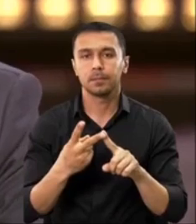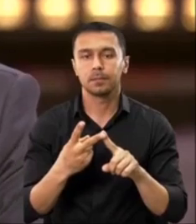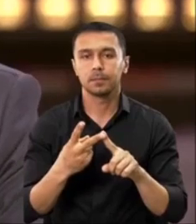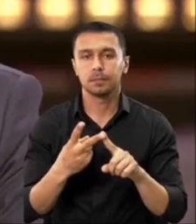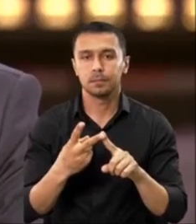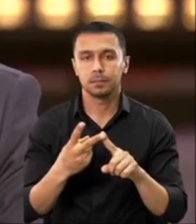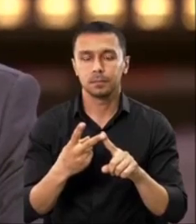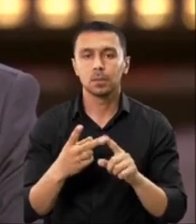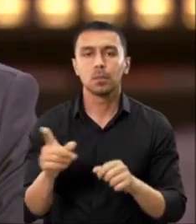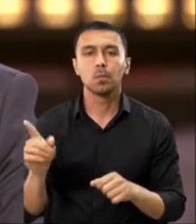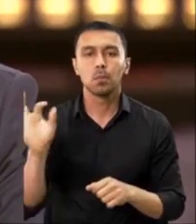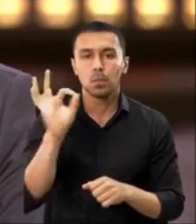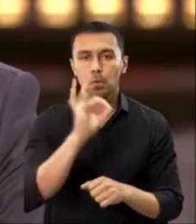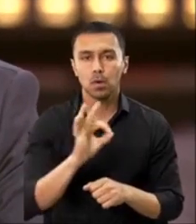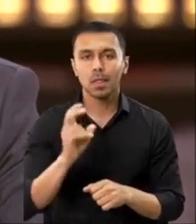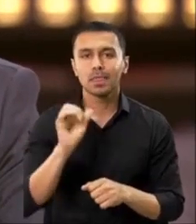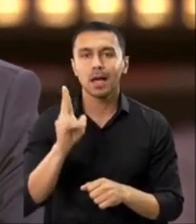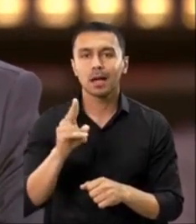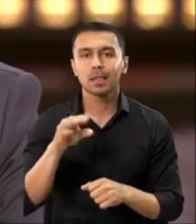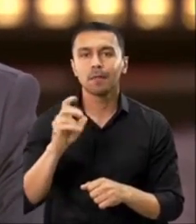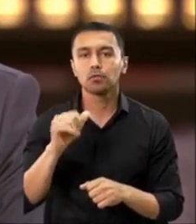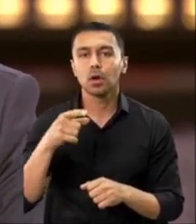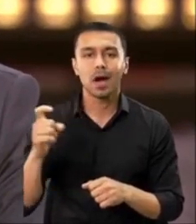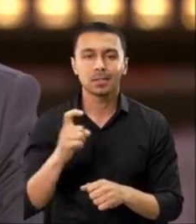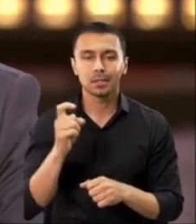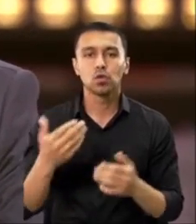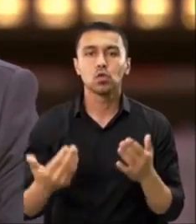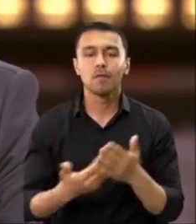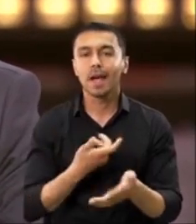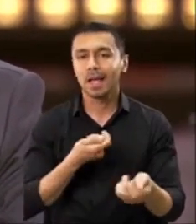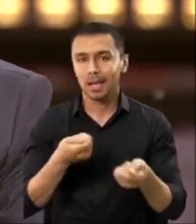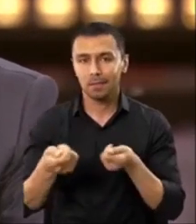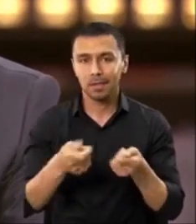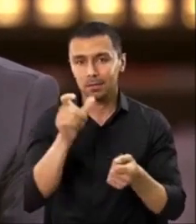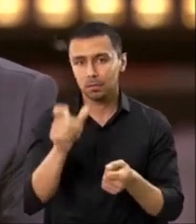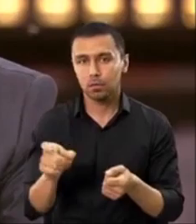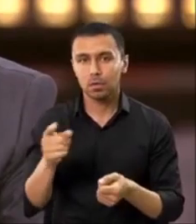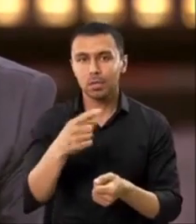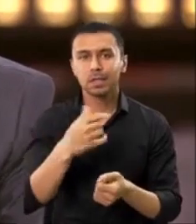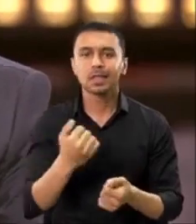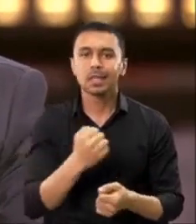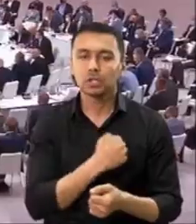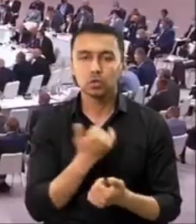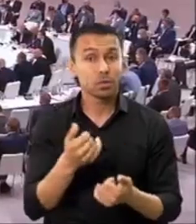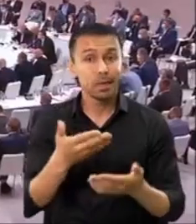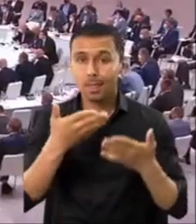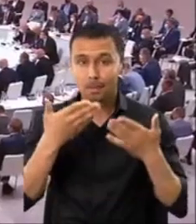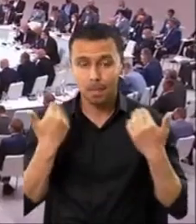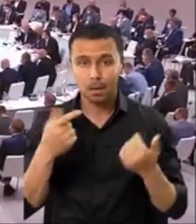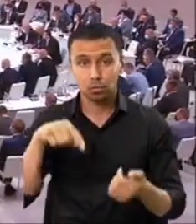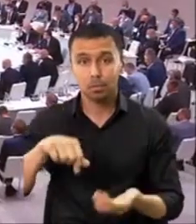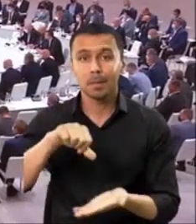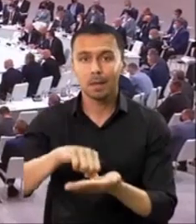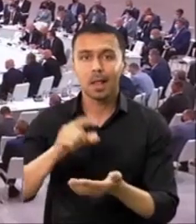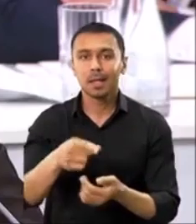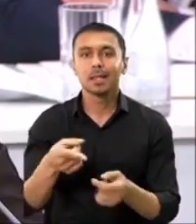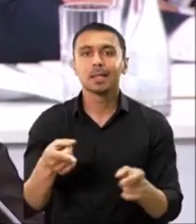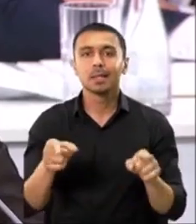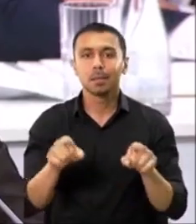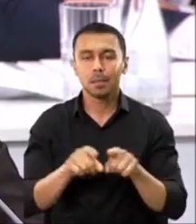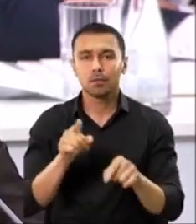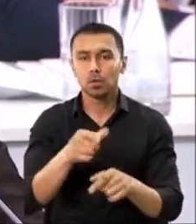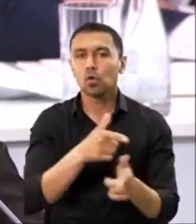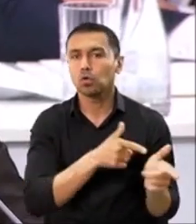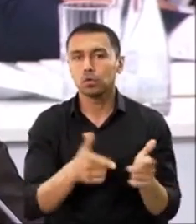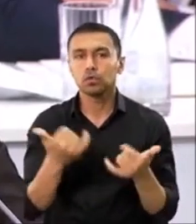щодо НАКу «Нафтогазу» і нове керівництво, вони сьогодні, на жаль, сьогодні немає, але тим не менш вони готові сьогодні